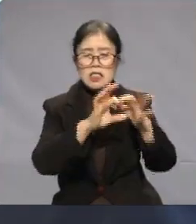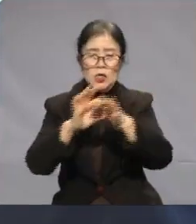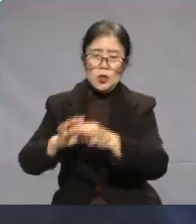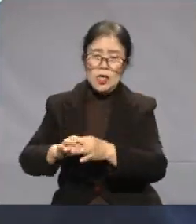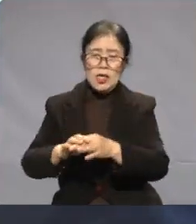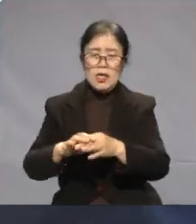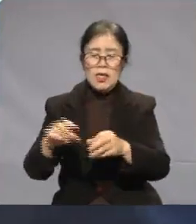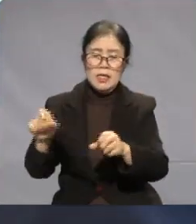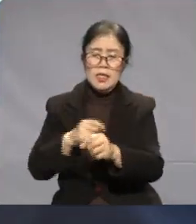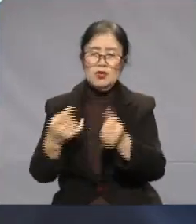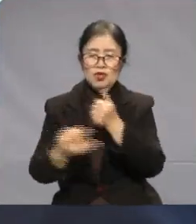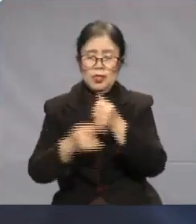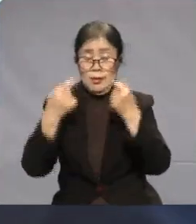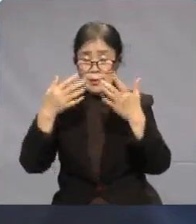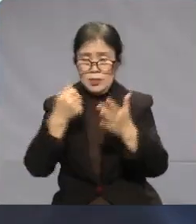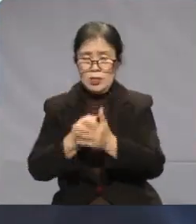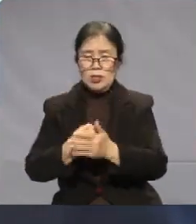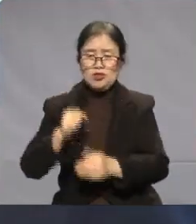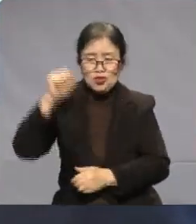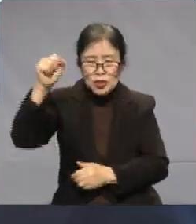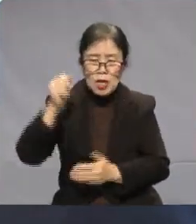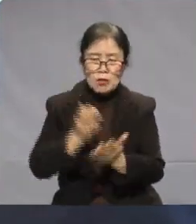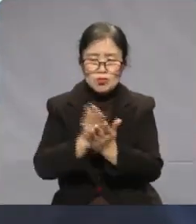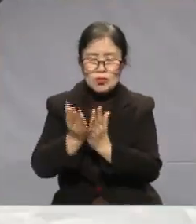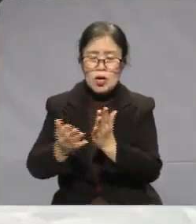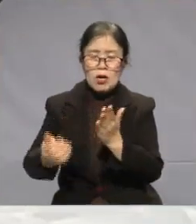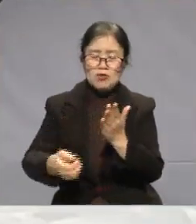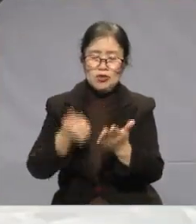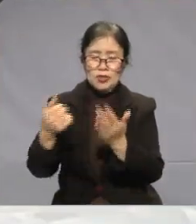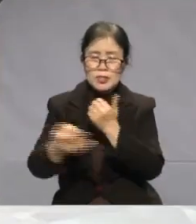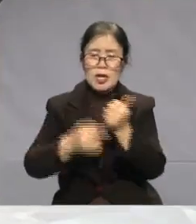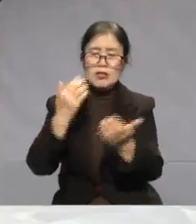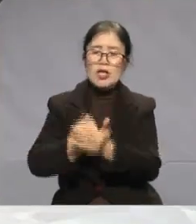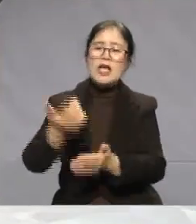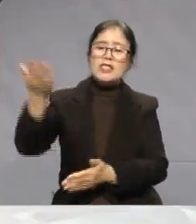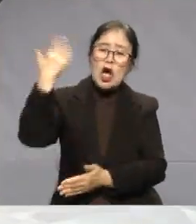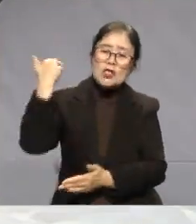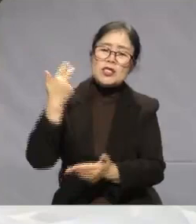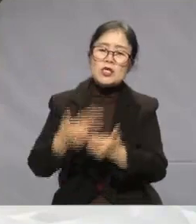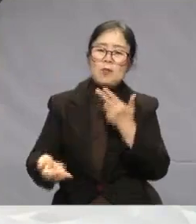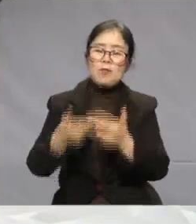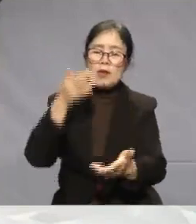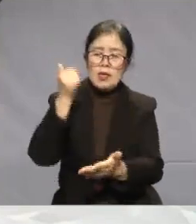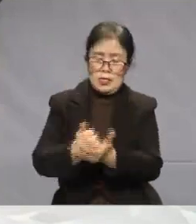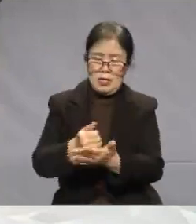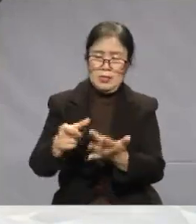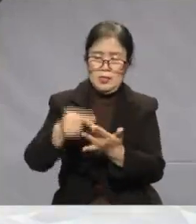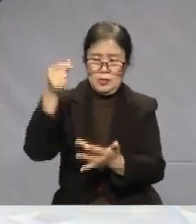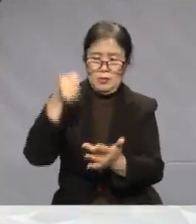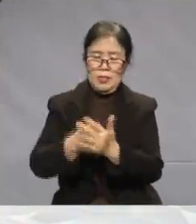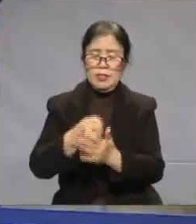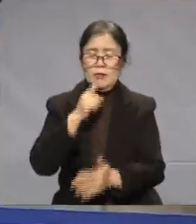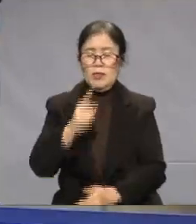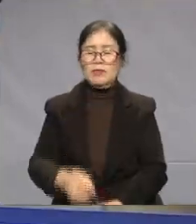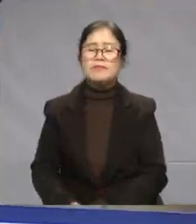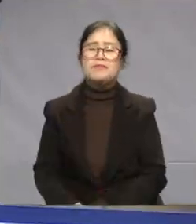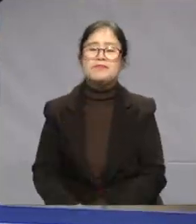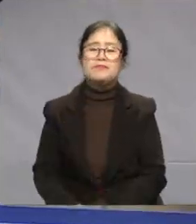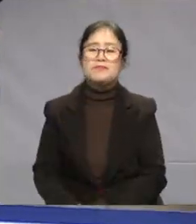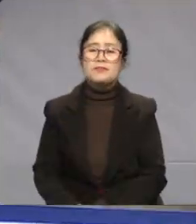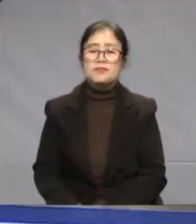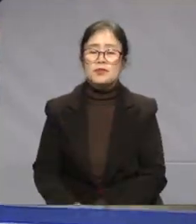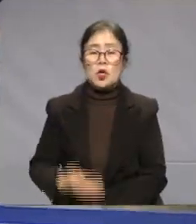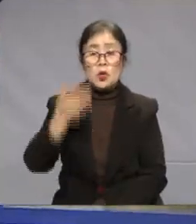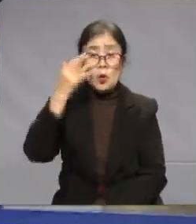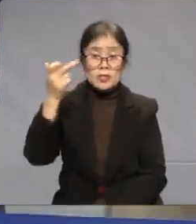위원회로 확정하고 투쟁 분과 위원장으로 최대집 전 협회장을 선임했다고 밝혔습니다 특별 위는 이번 주